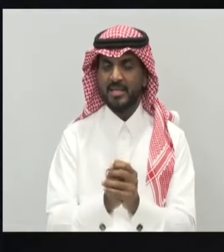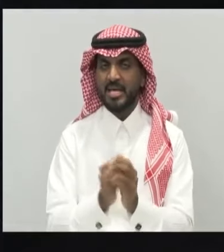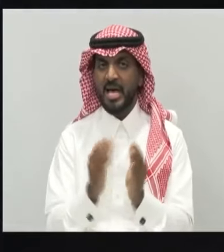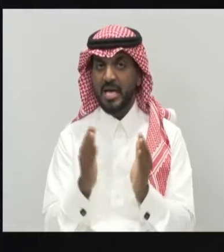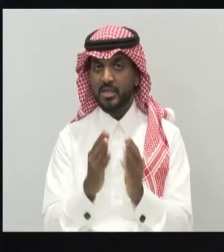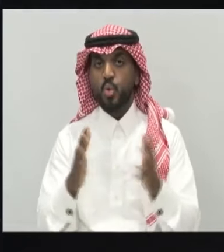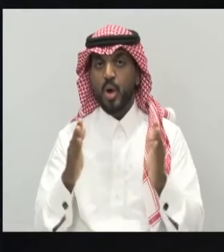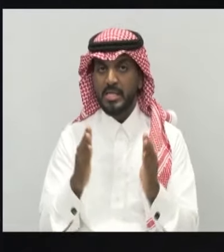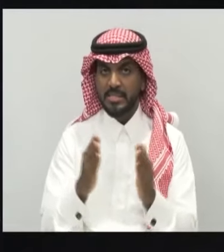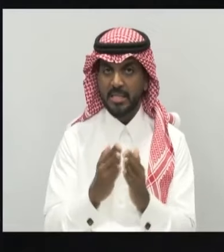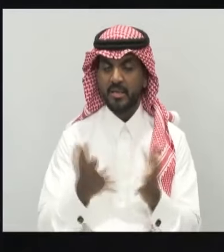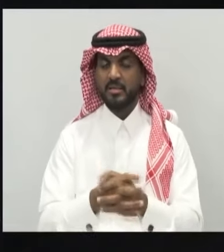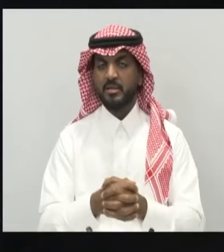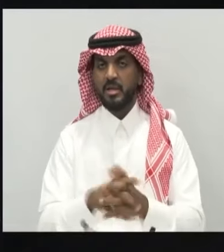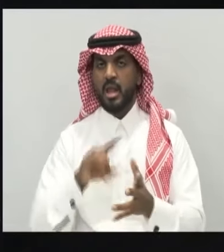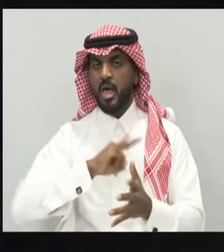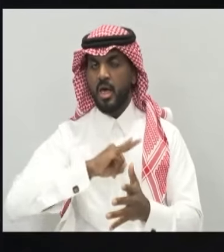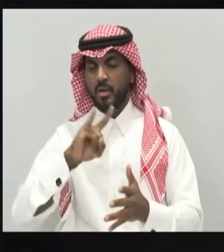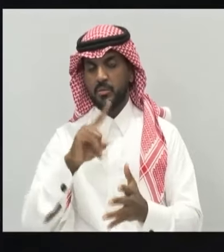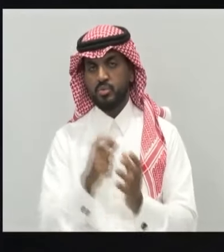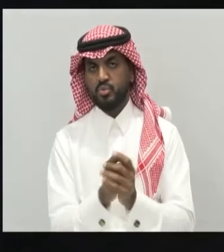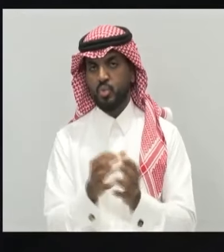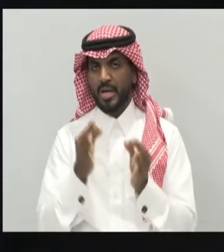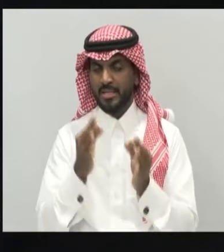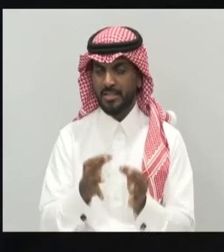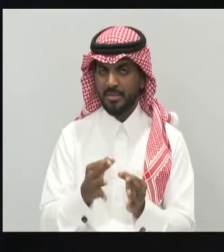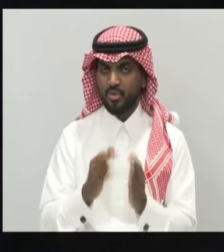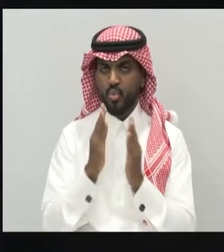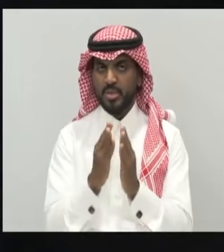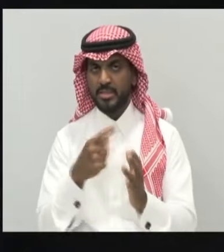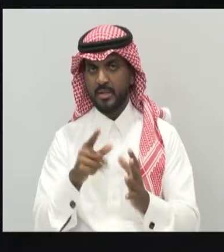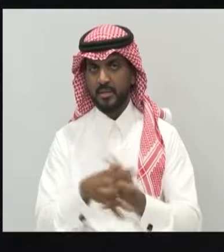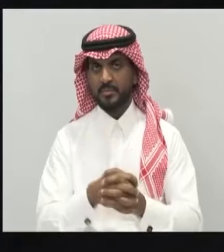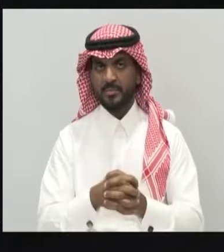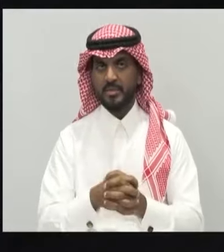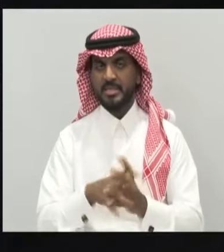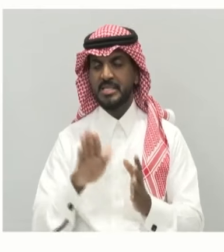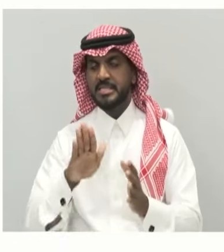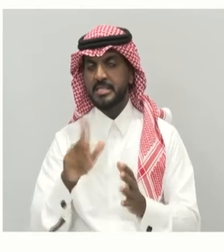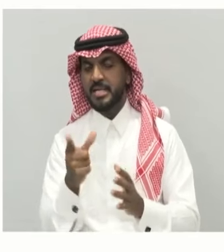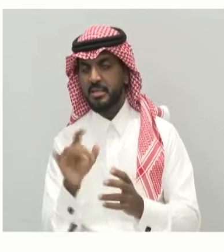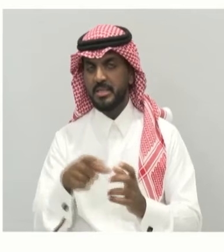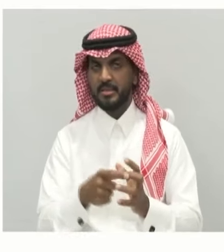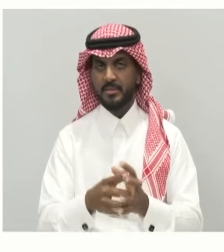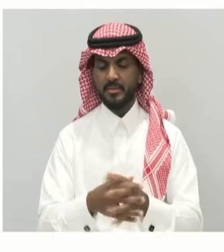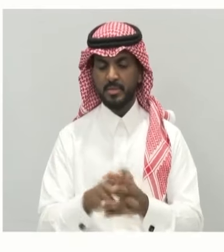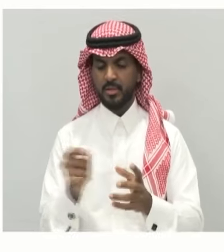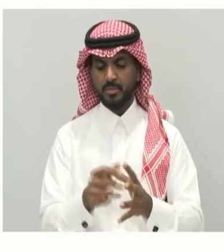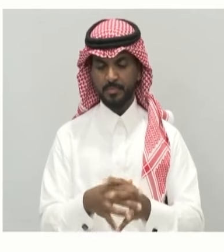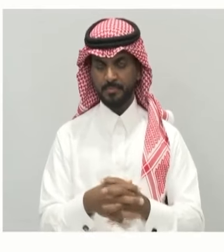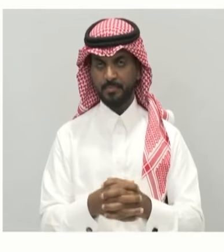جدا لا اذا نحدد الوحده الانسب ما هي السنتمتر اذا نكتب بارك الله